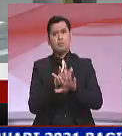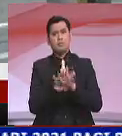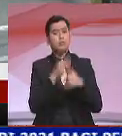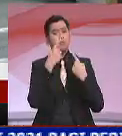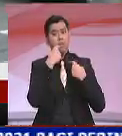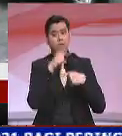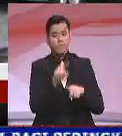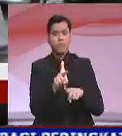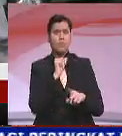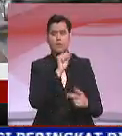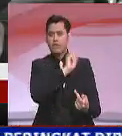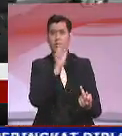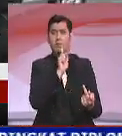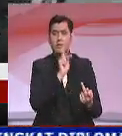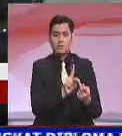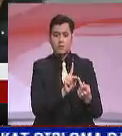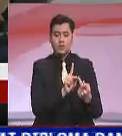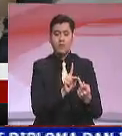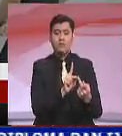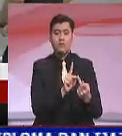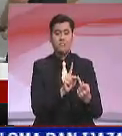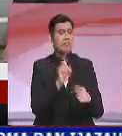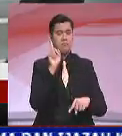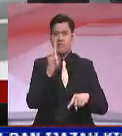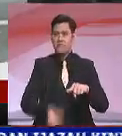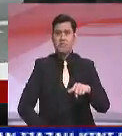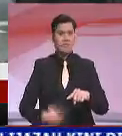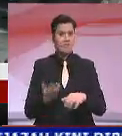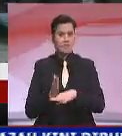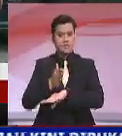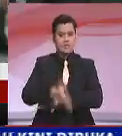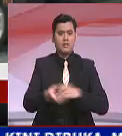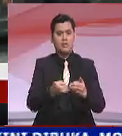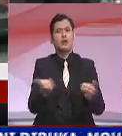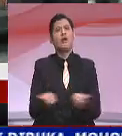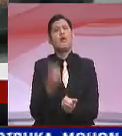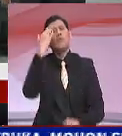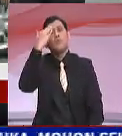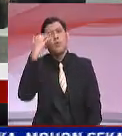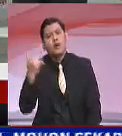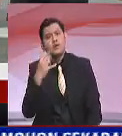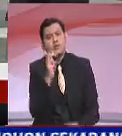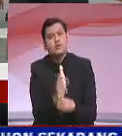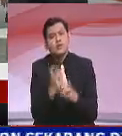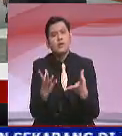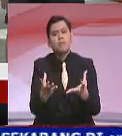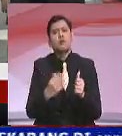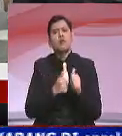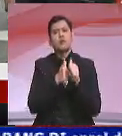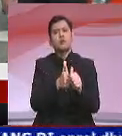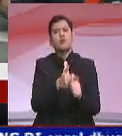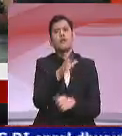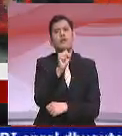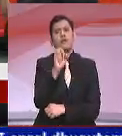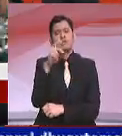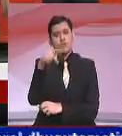daripada pihak polis untuk merentas daerah. Persoalannya, mengapa susah sangat untuk mematuhi SOP yang